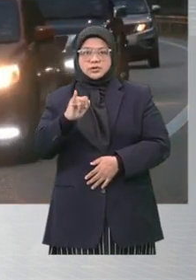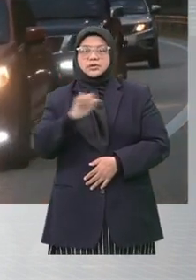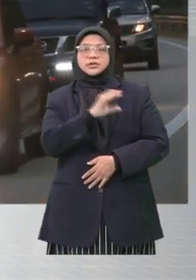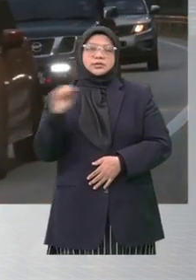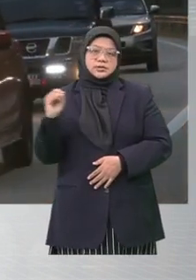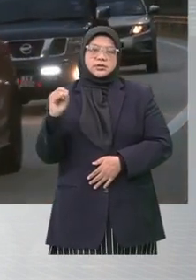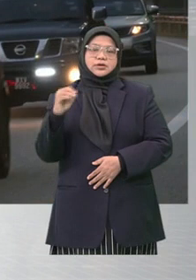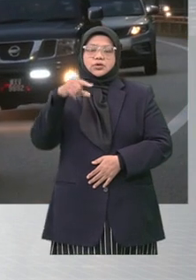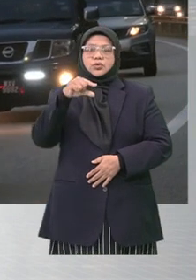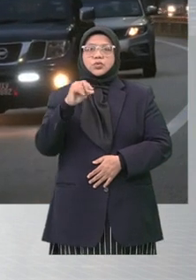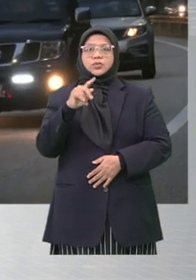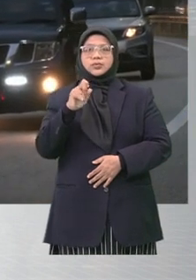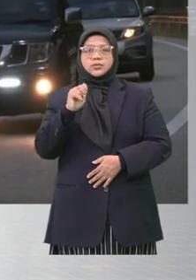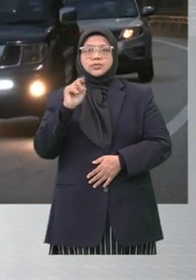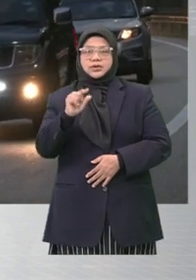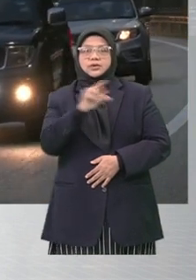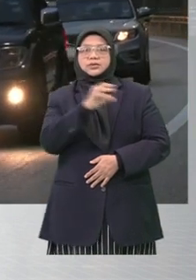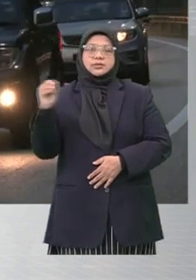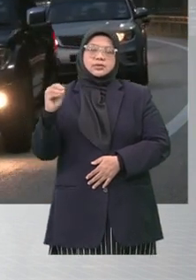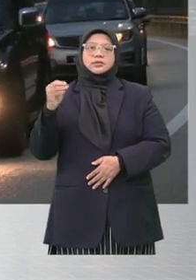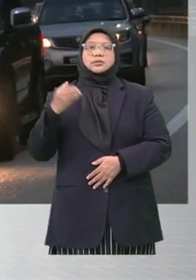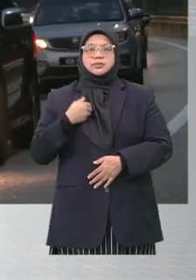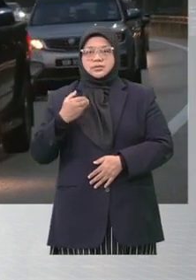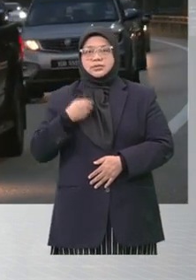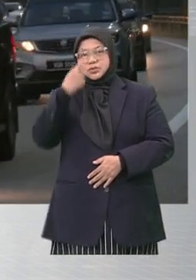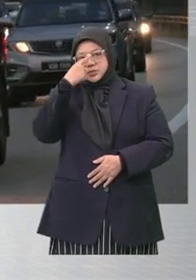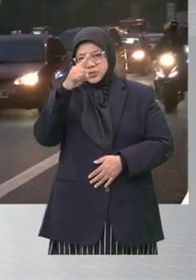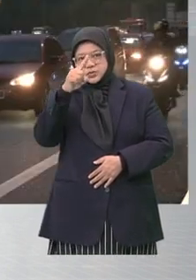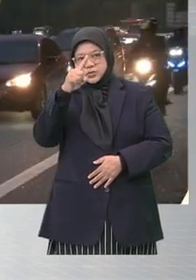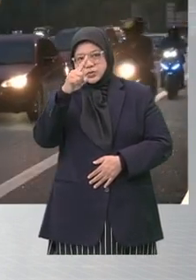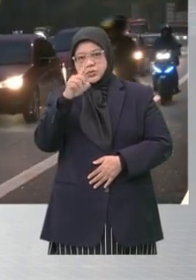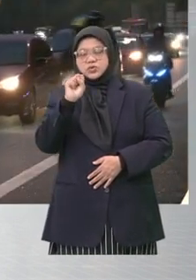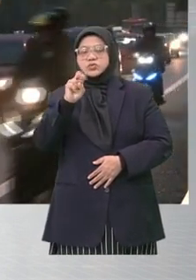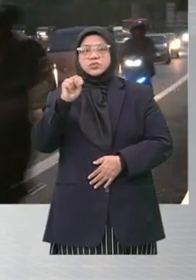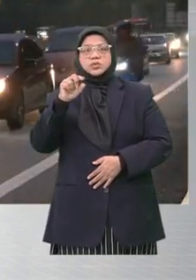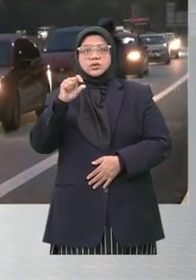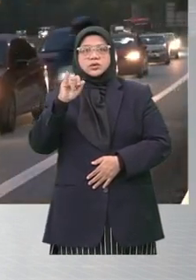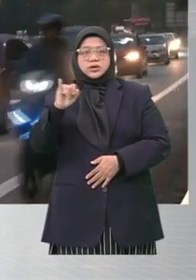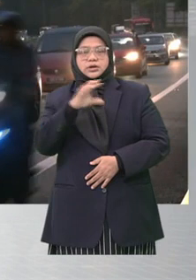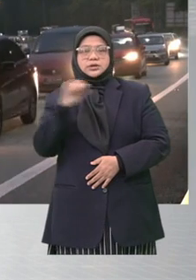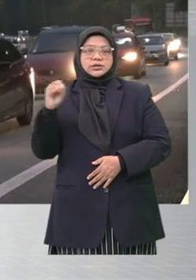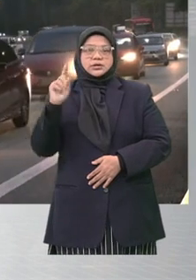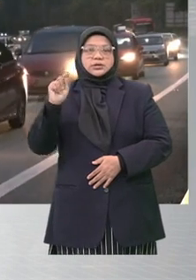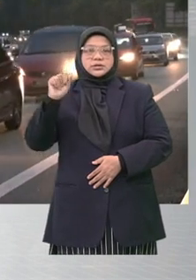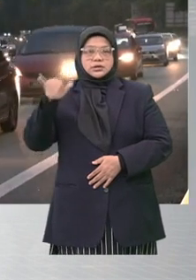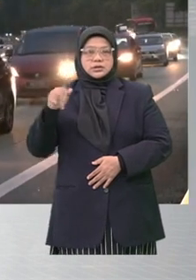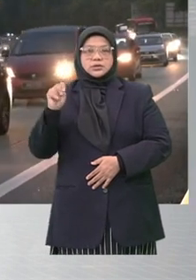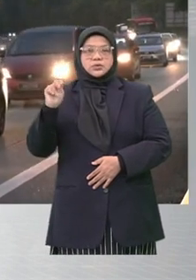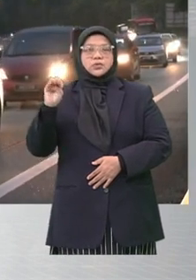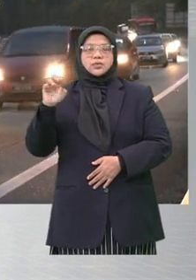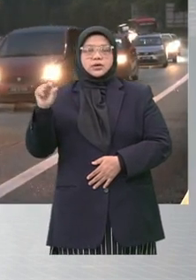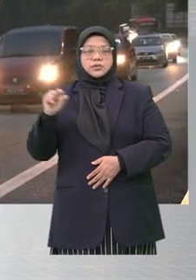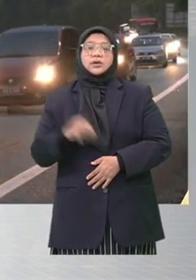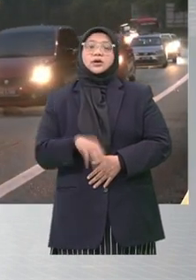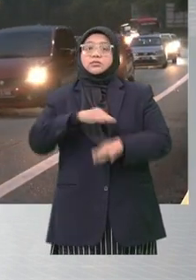dari Gopeng menuju ke Bido, dari hentian Ladang Bisa menuju ke Sungkai, dari Tanjung Malim ke Bukit Taga, dari Bukit Beruntung